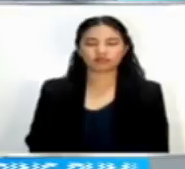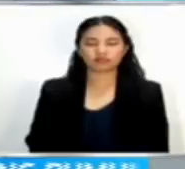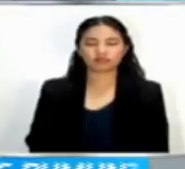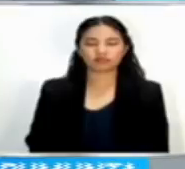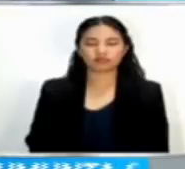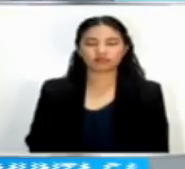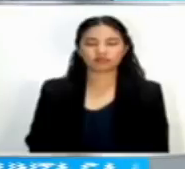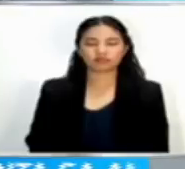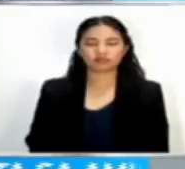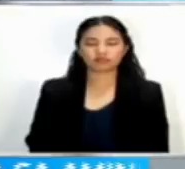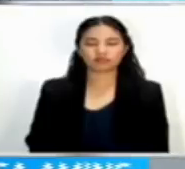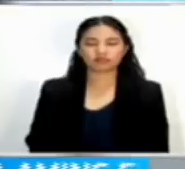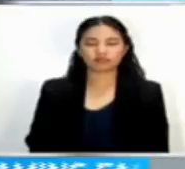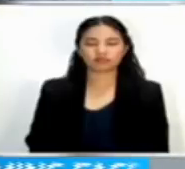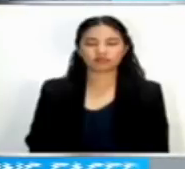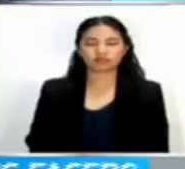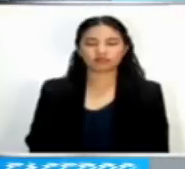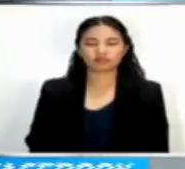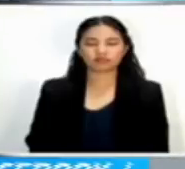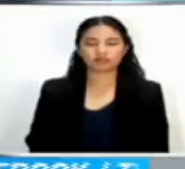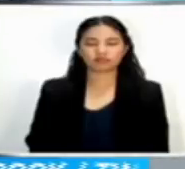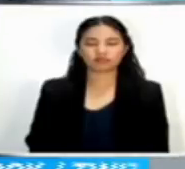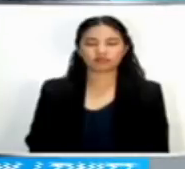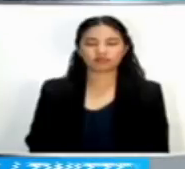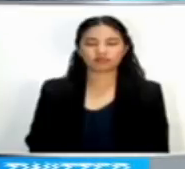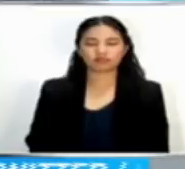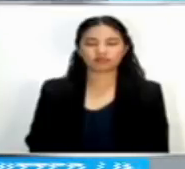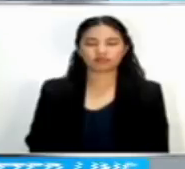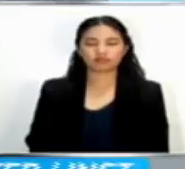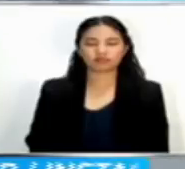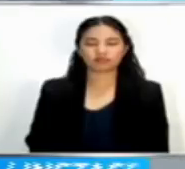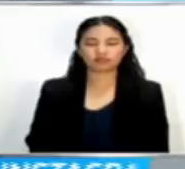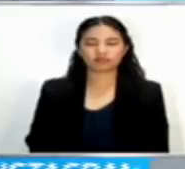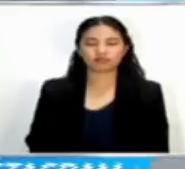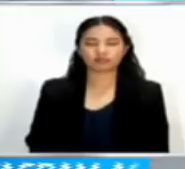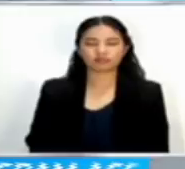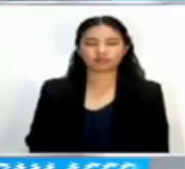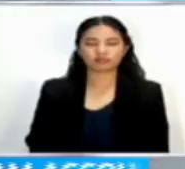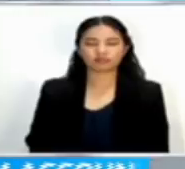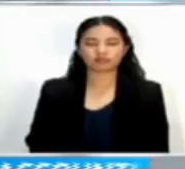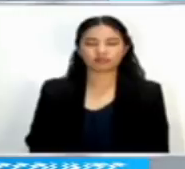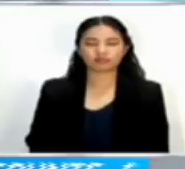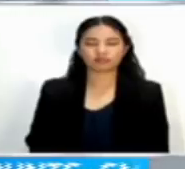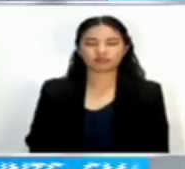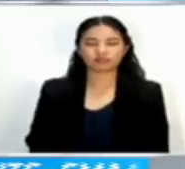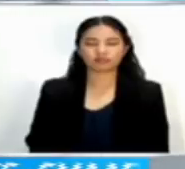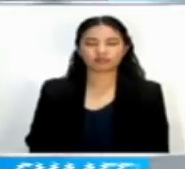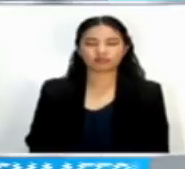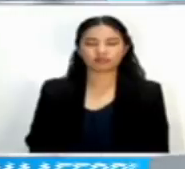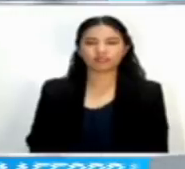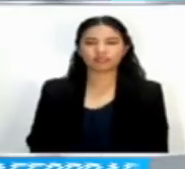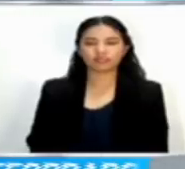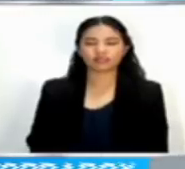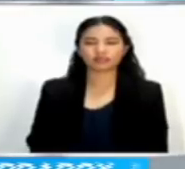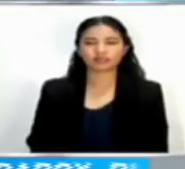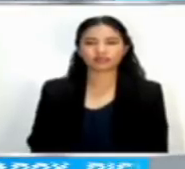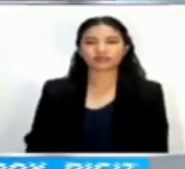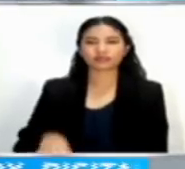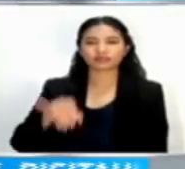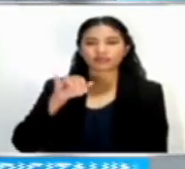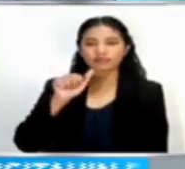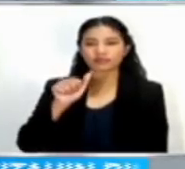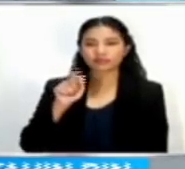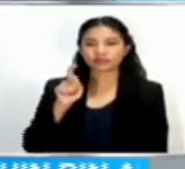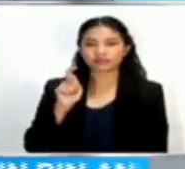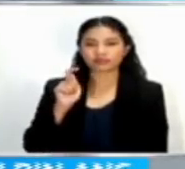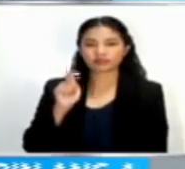Bukas, nakatakdang i-anunsyo ang quarantine classification sa bansa para sa buwan ng Mayo. Sa tingin ng DOH at ng IATF, hindi pa